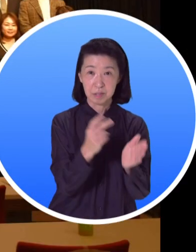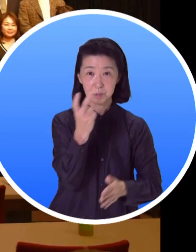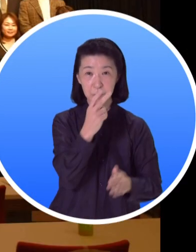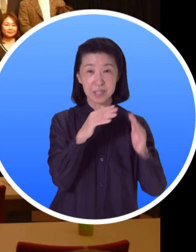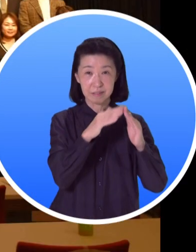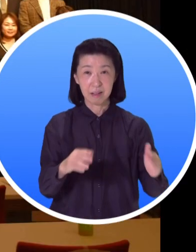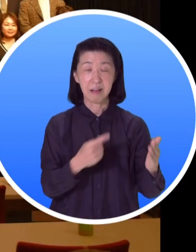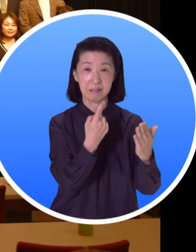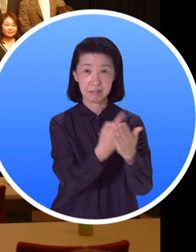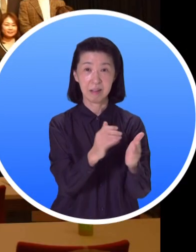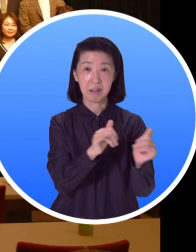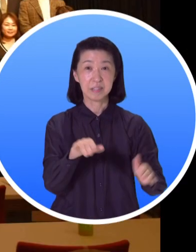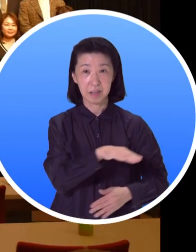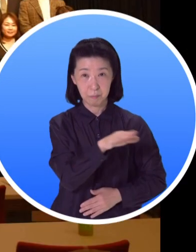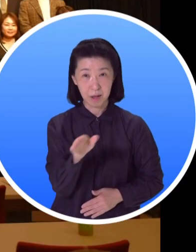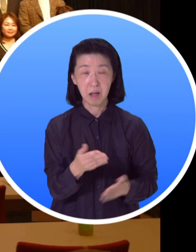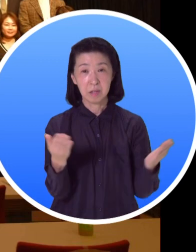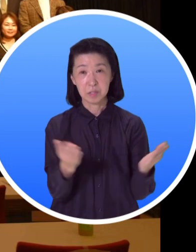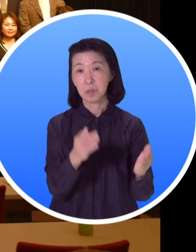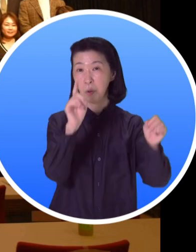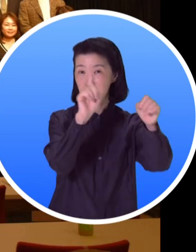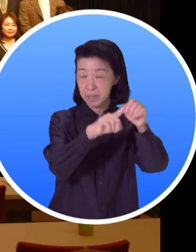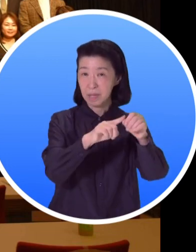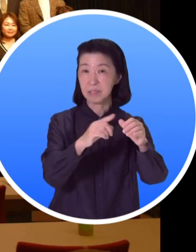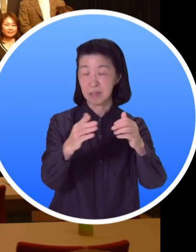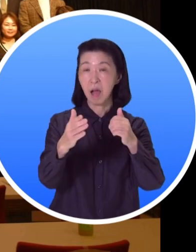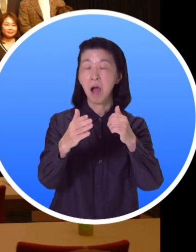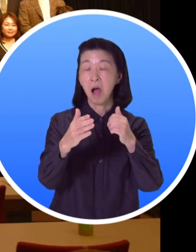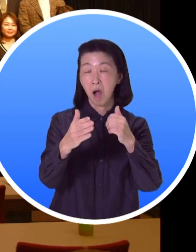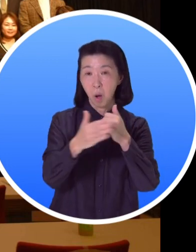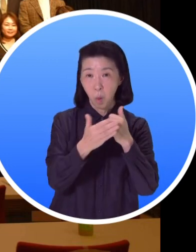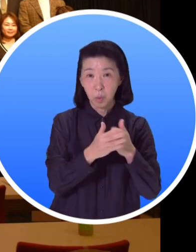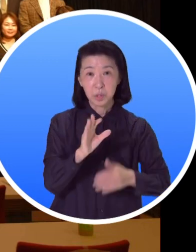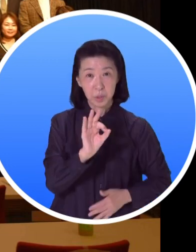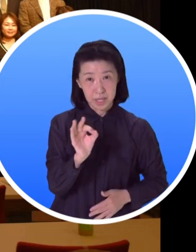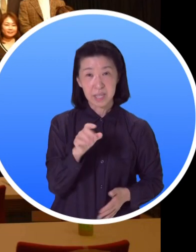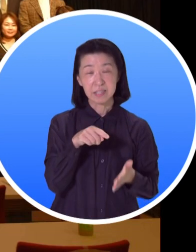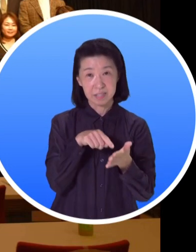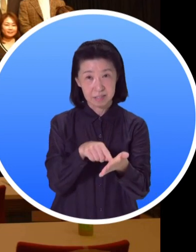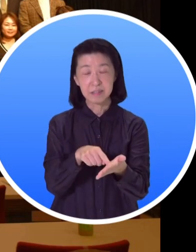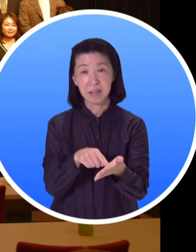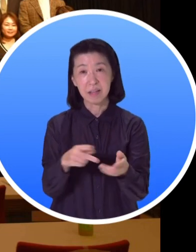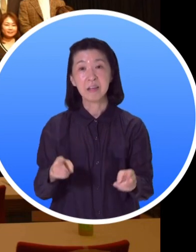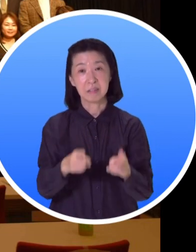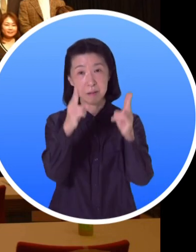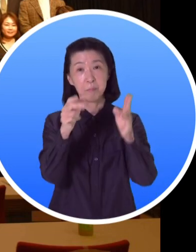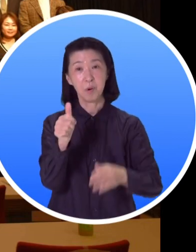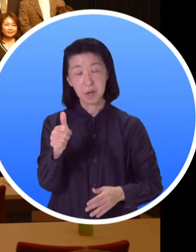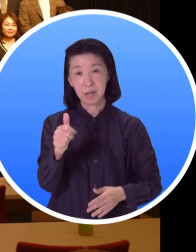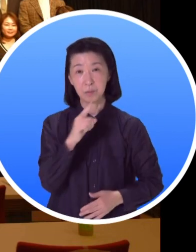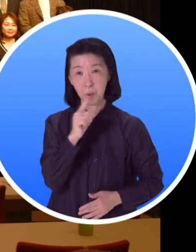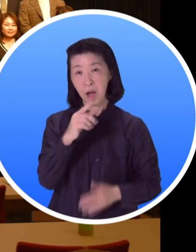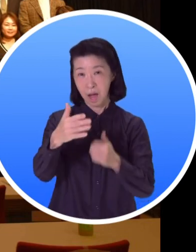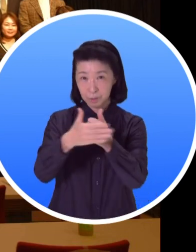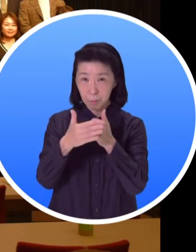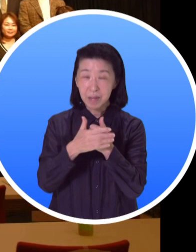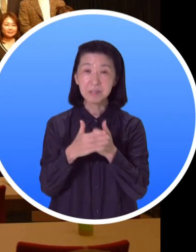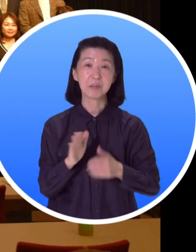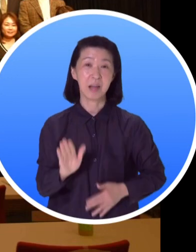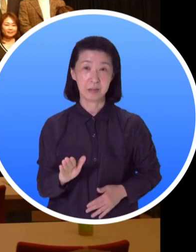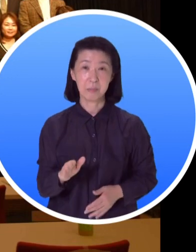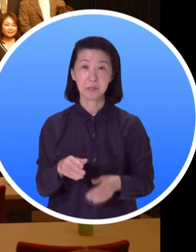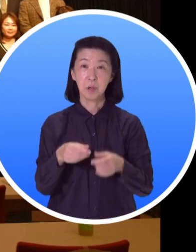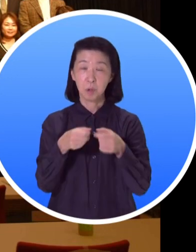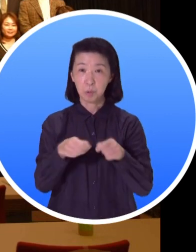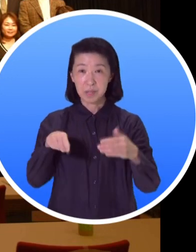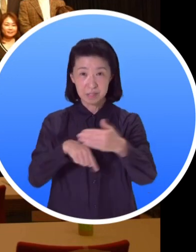者は事業化のための補助金や専門家の助言などの支援を受けることができます。詳しくは県の